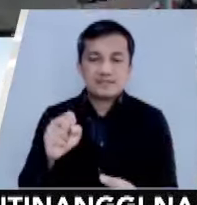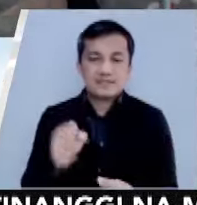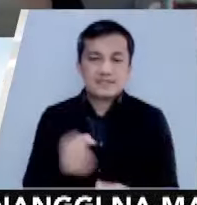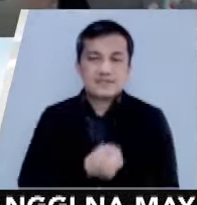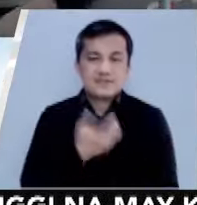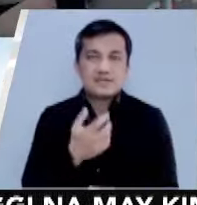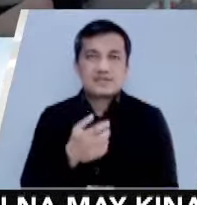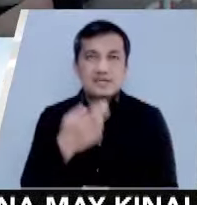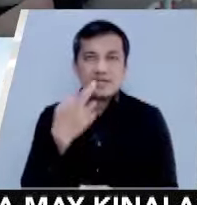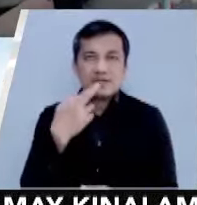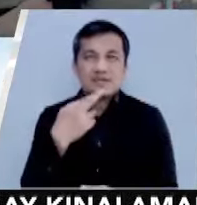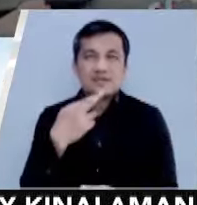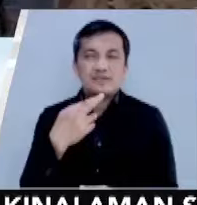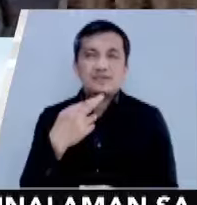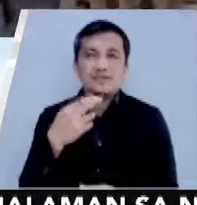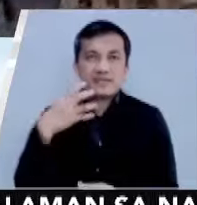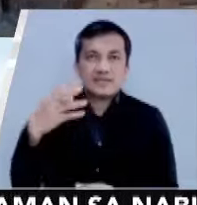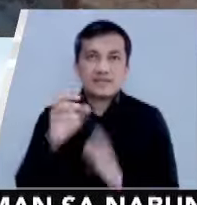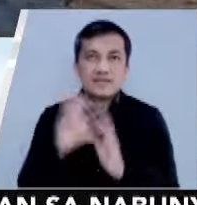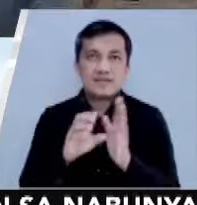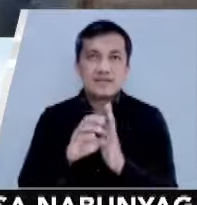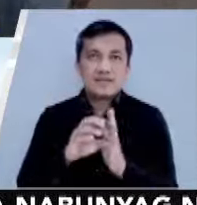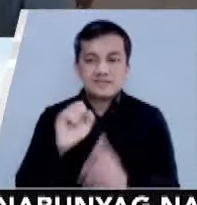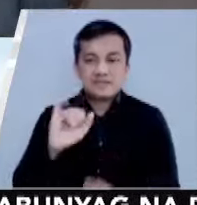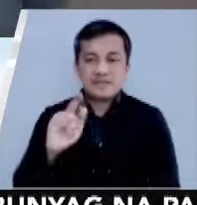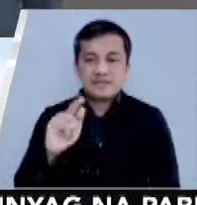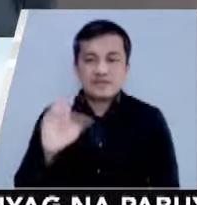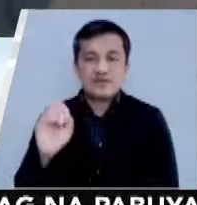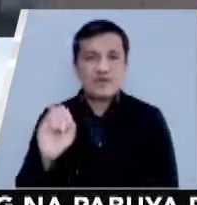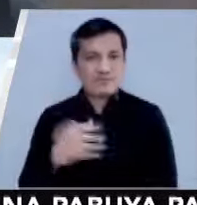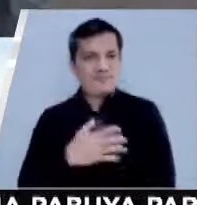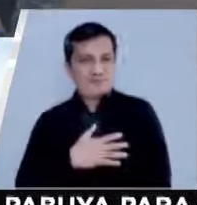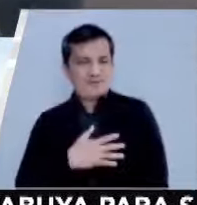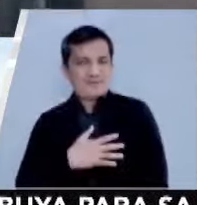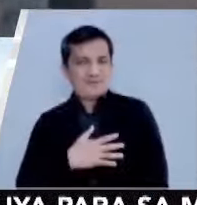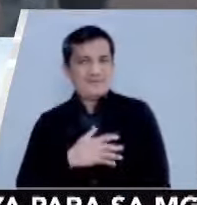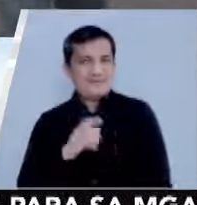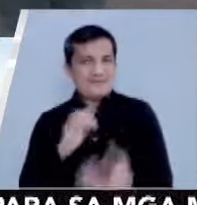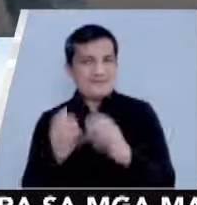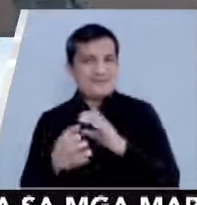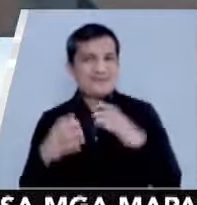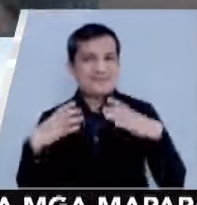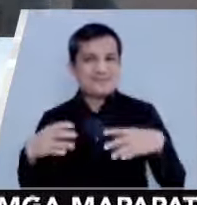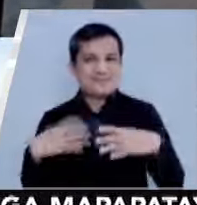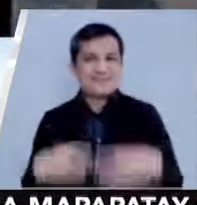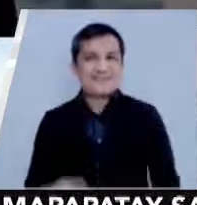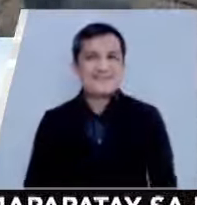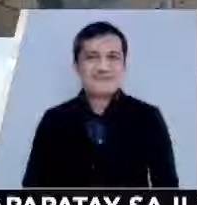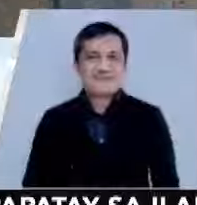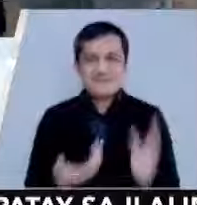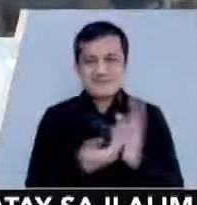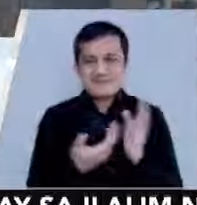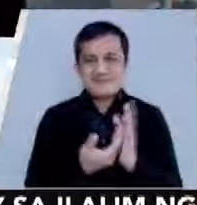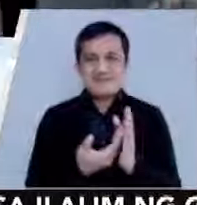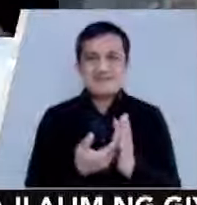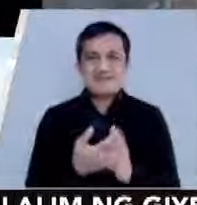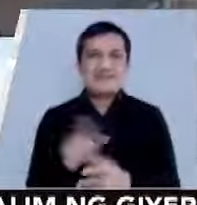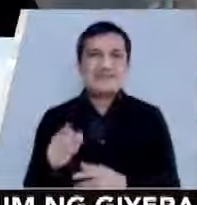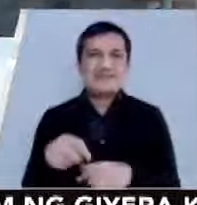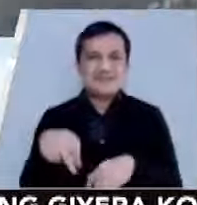character, Yuta Saito. Aba, nag-change costume pa at rumampa sa park in a crop top.